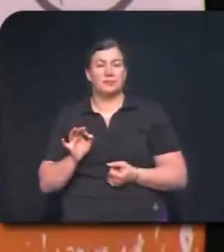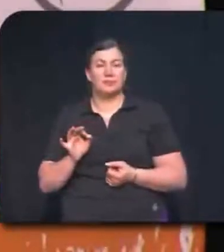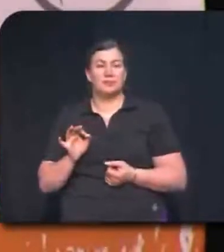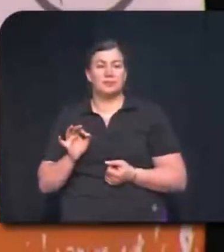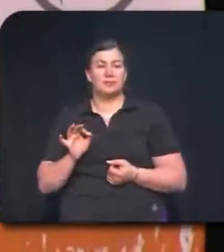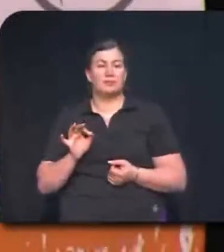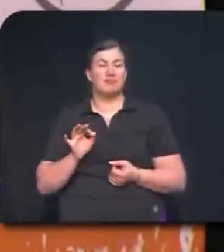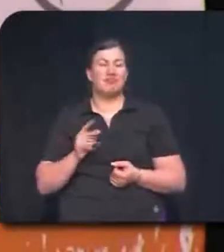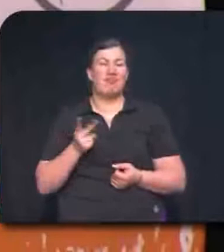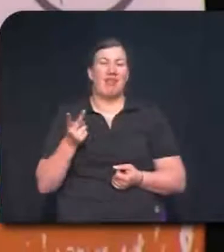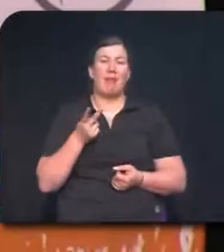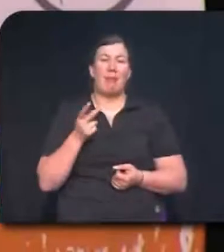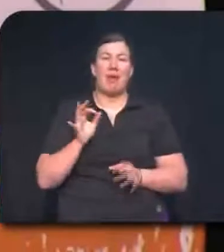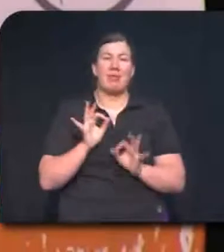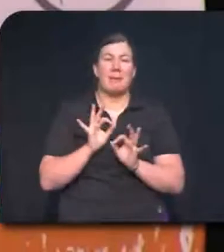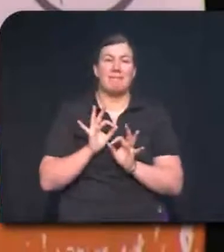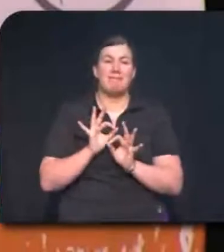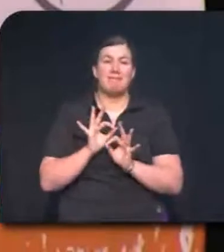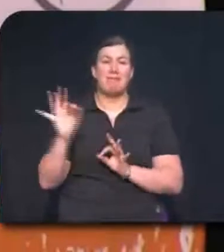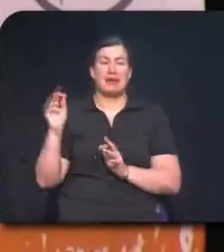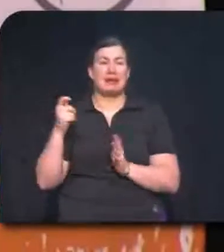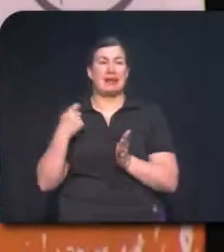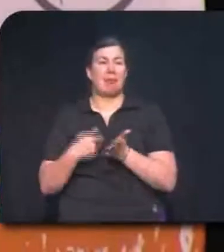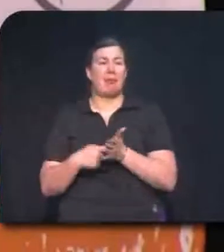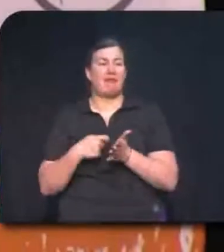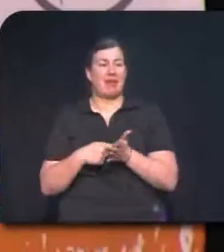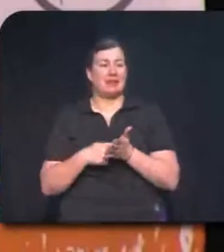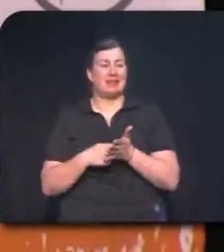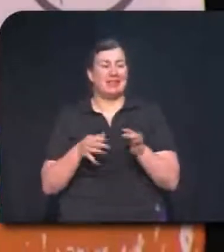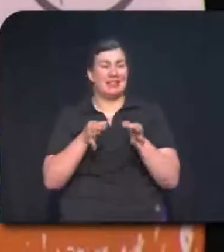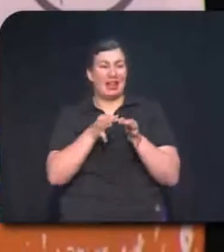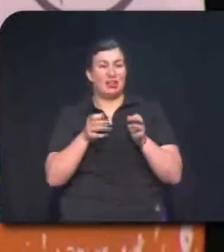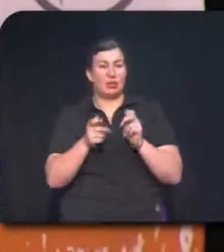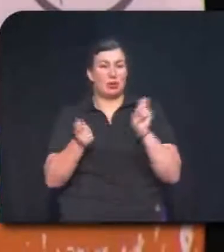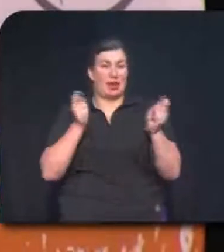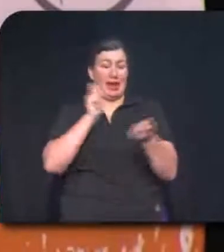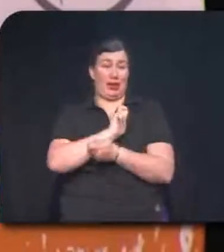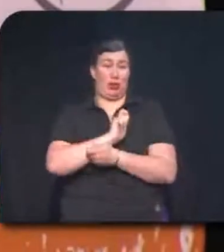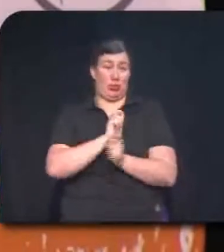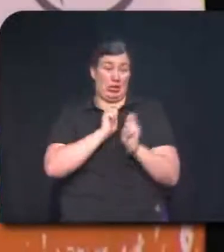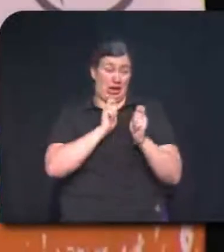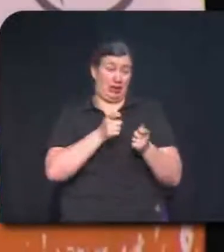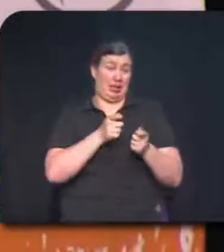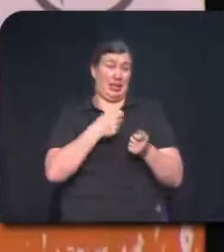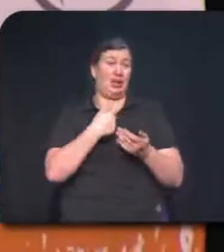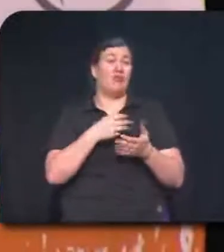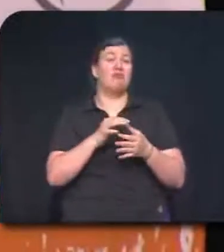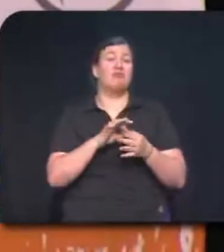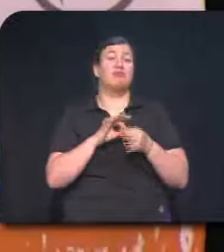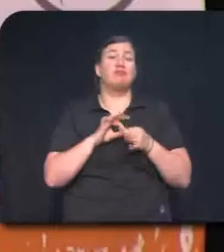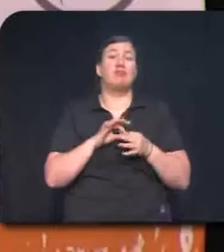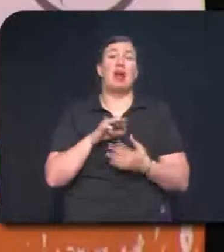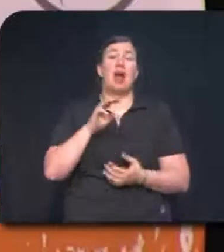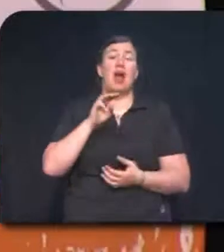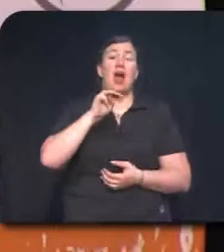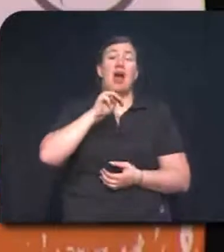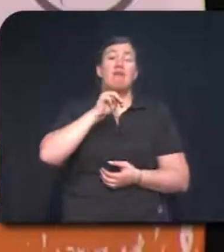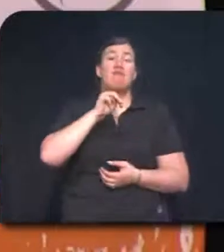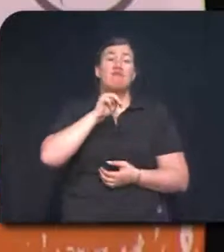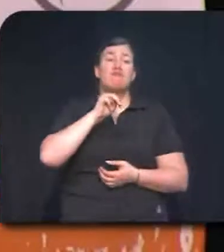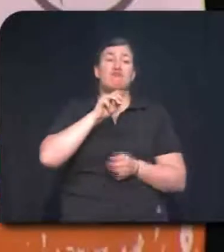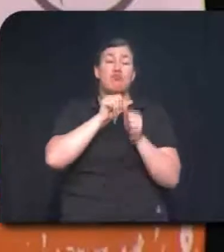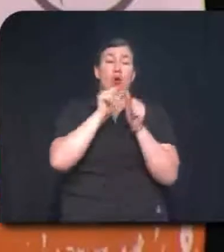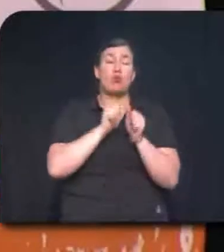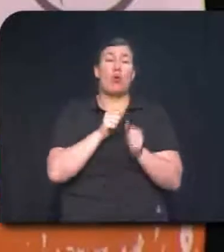bestbewerteten satzungsänderungsanträge aus dem Modul 3a ihr endgültig